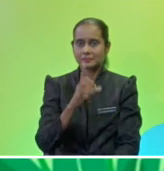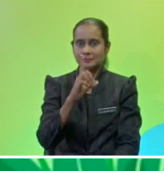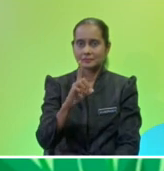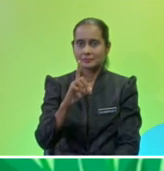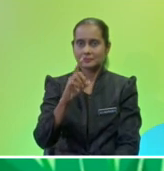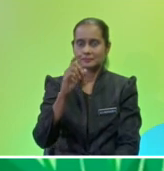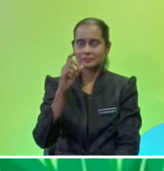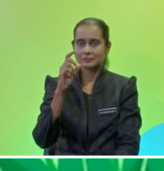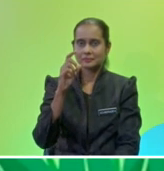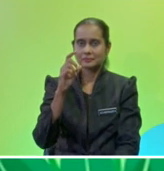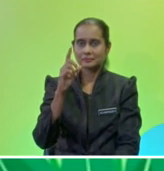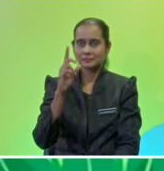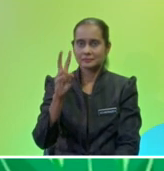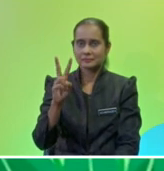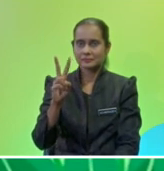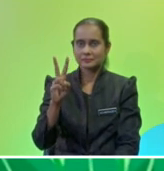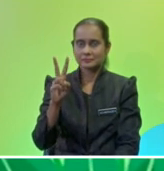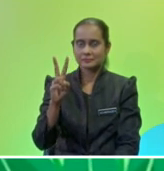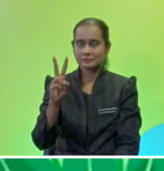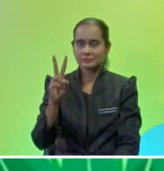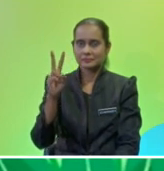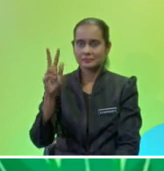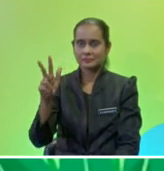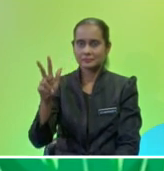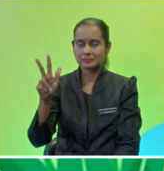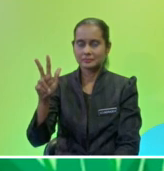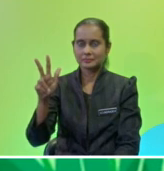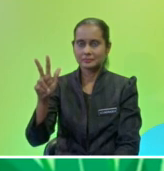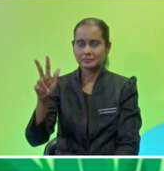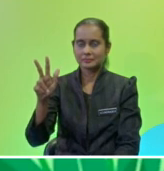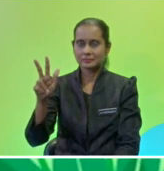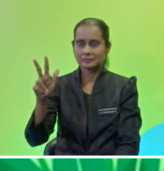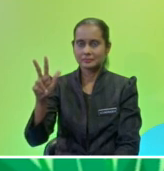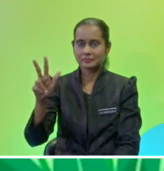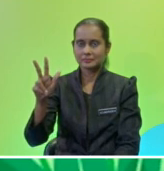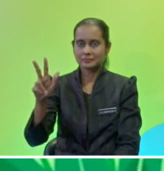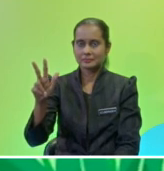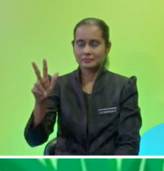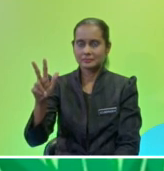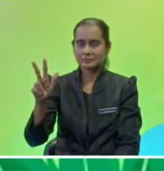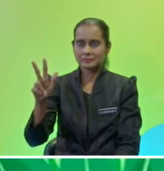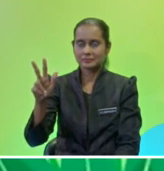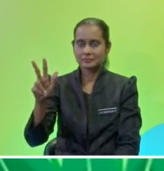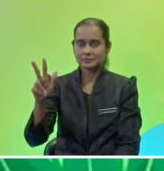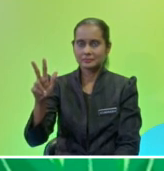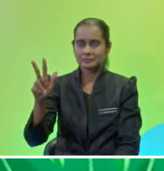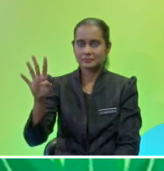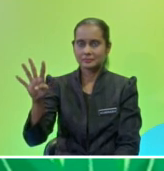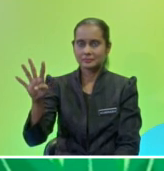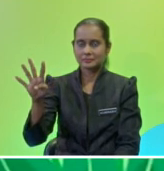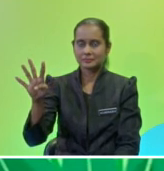satu bunga dua bunga Oke tiga bunga